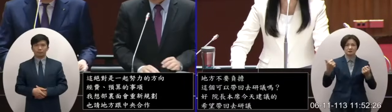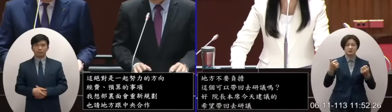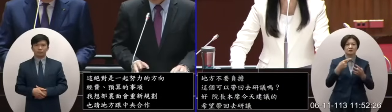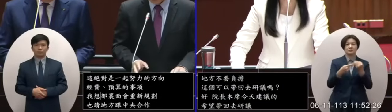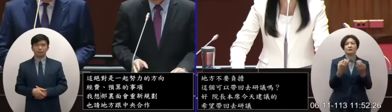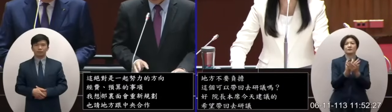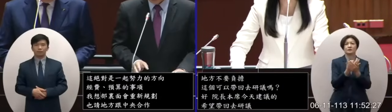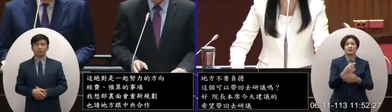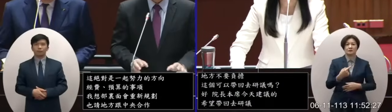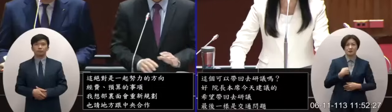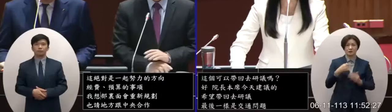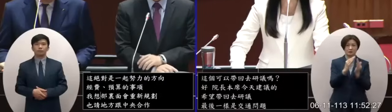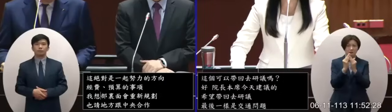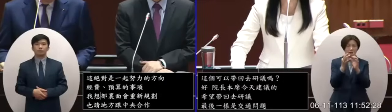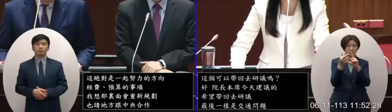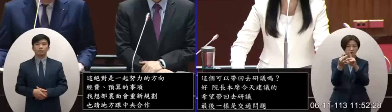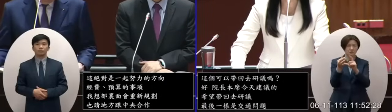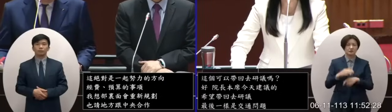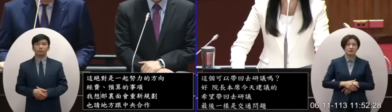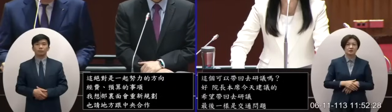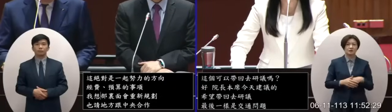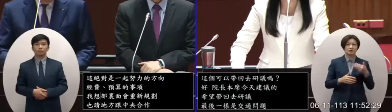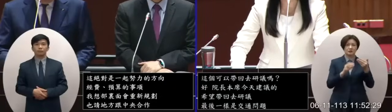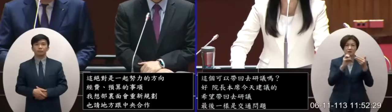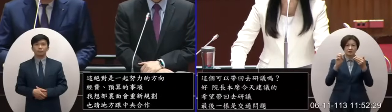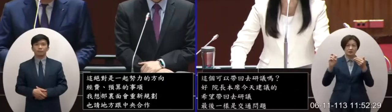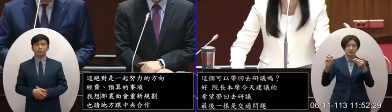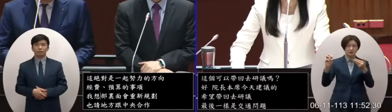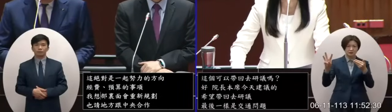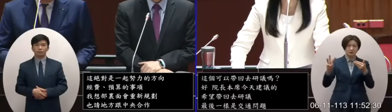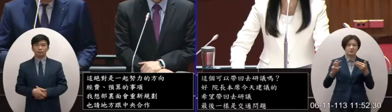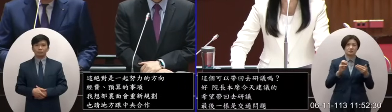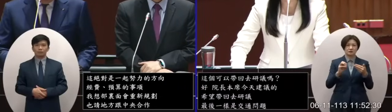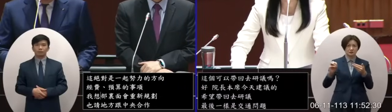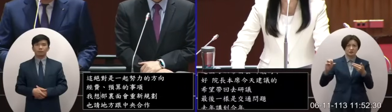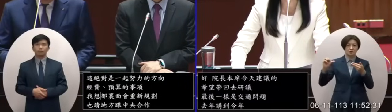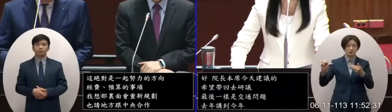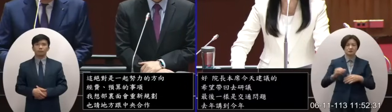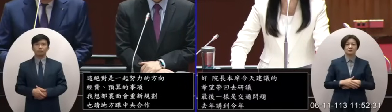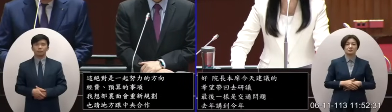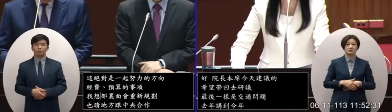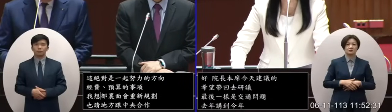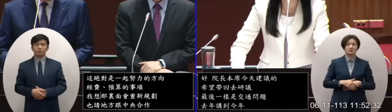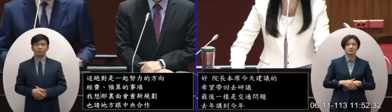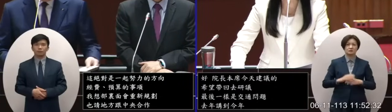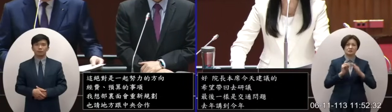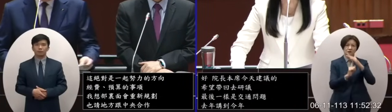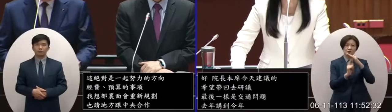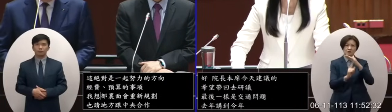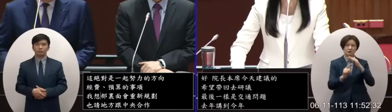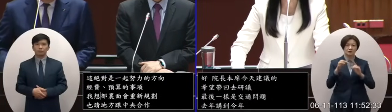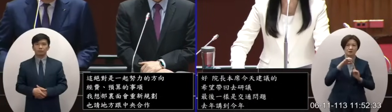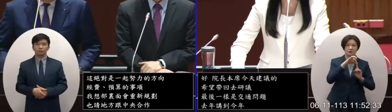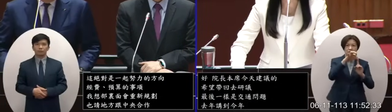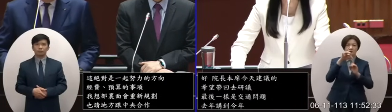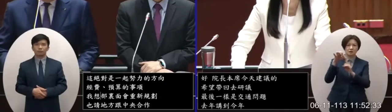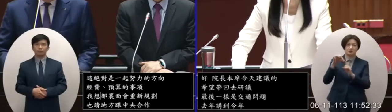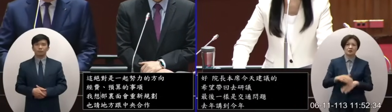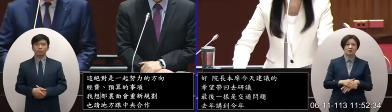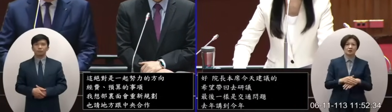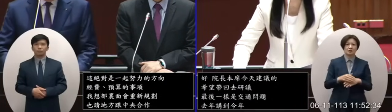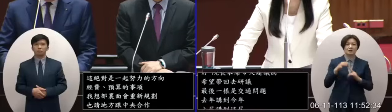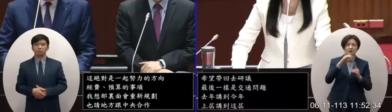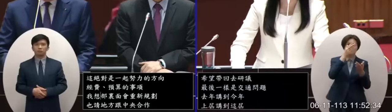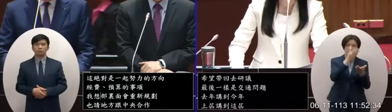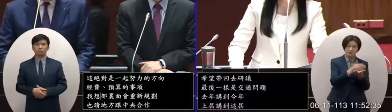那在本席的选区内，不管是9023、9005等等好几条国道路这个客运的路线啊，有的要停驶，